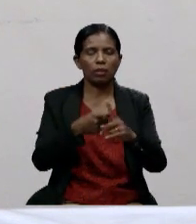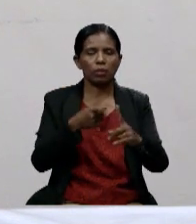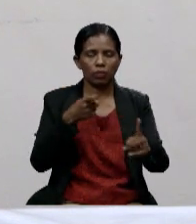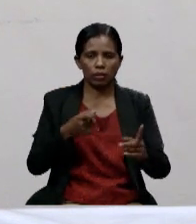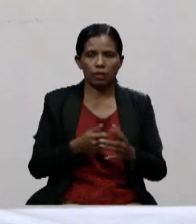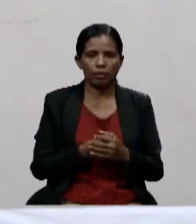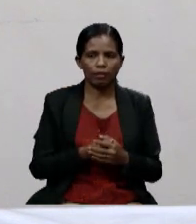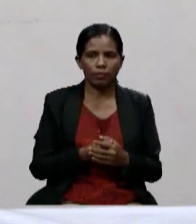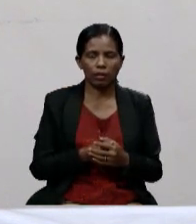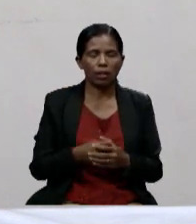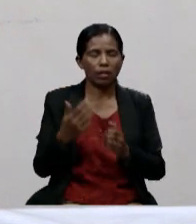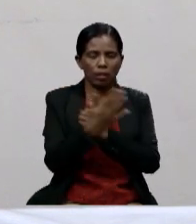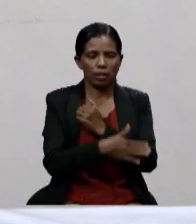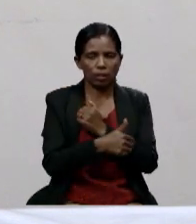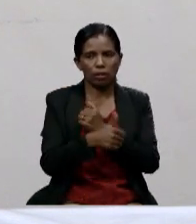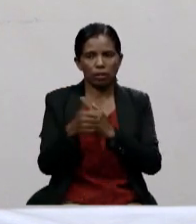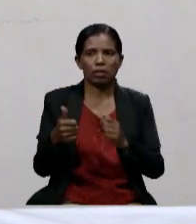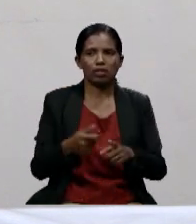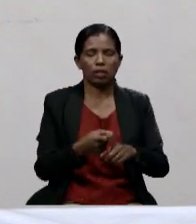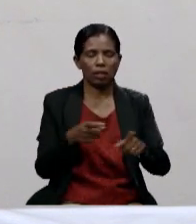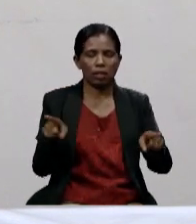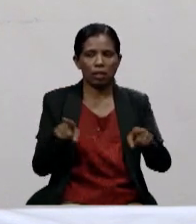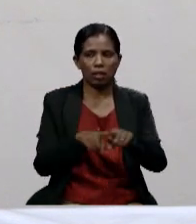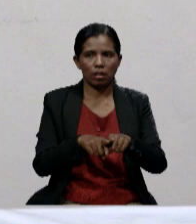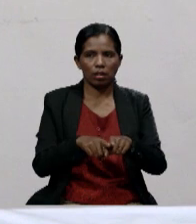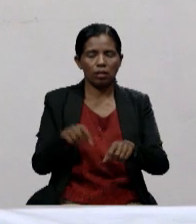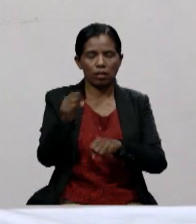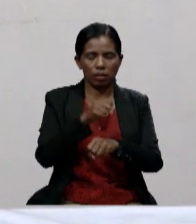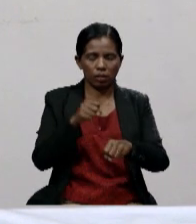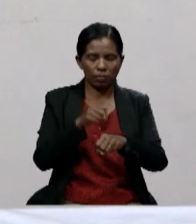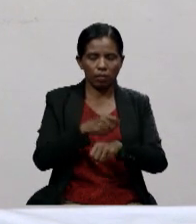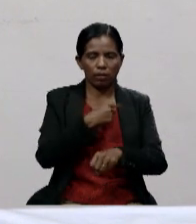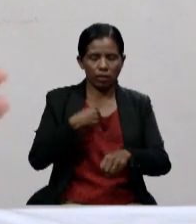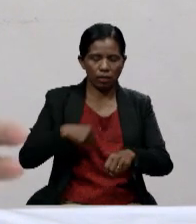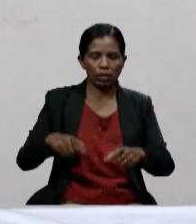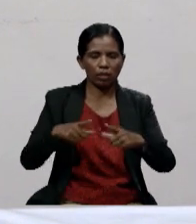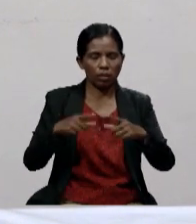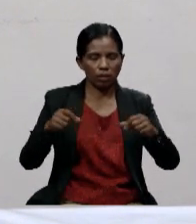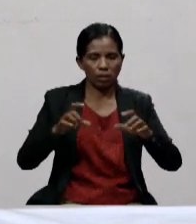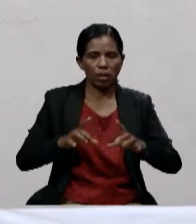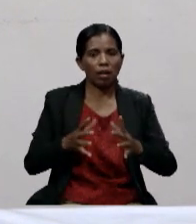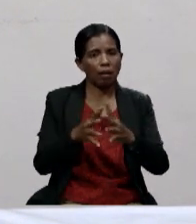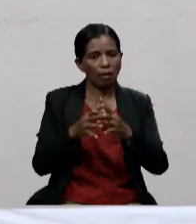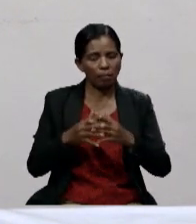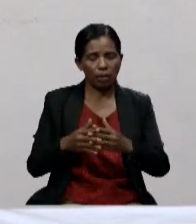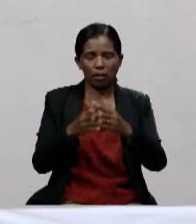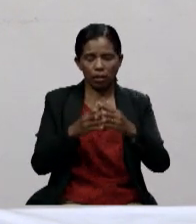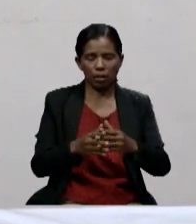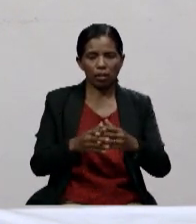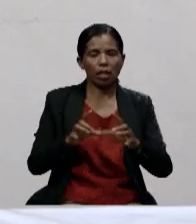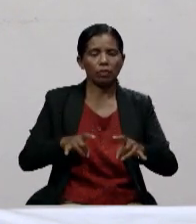maiosi estrangeiro liliu parte anesan Singapore, China, Japan, America, Australia, nomos Rusia mos